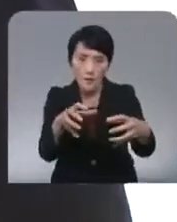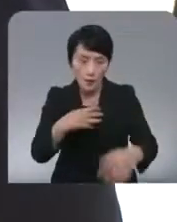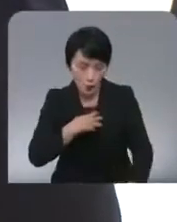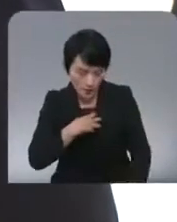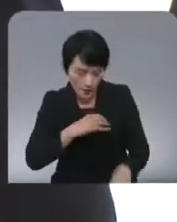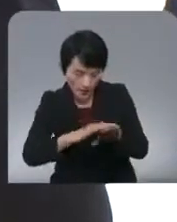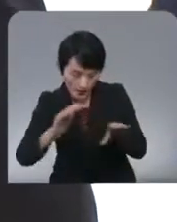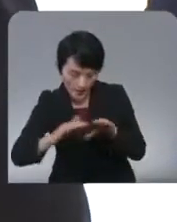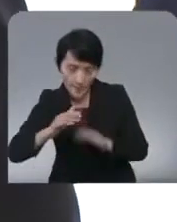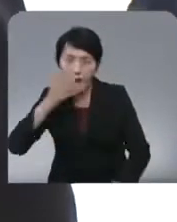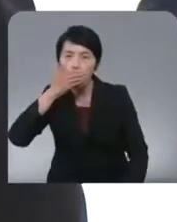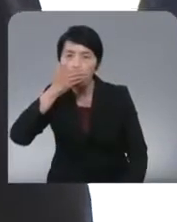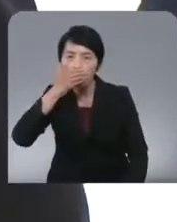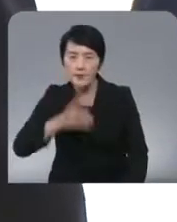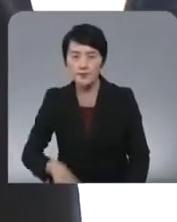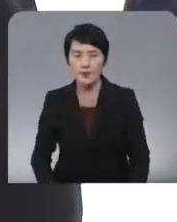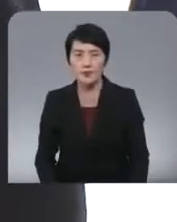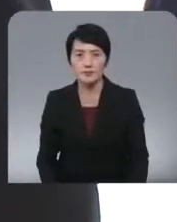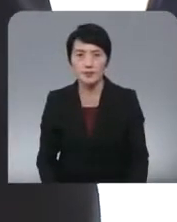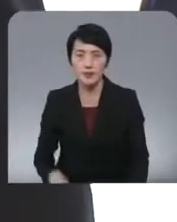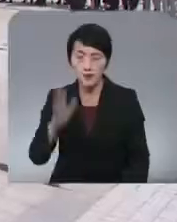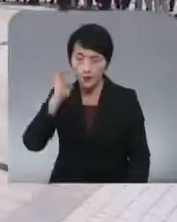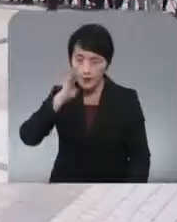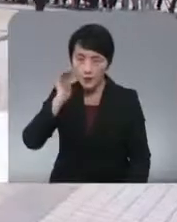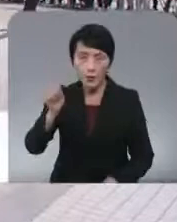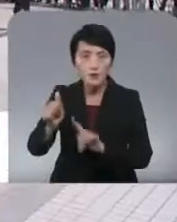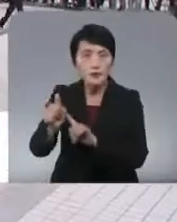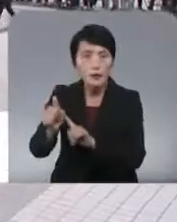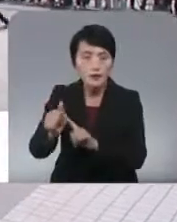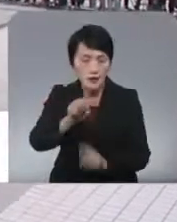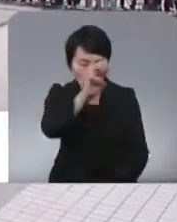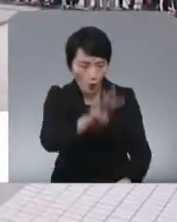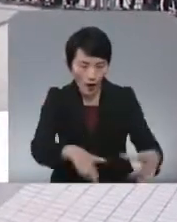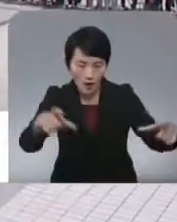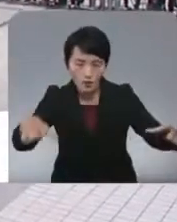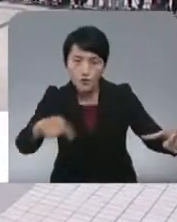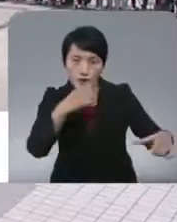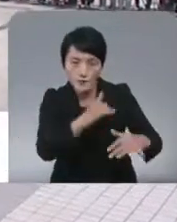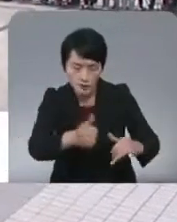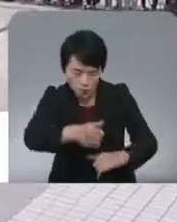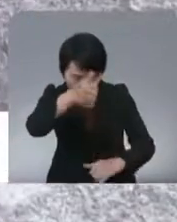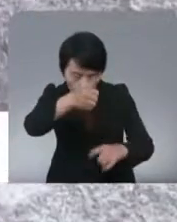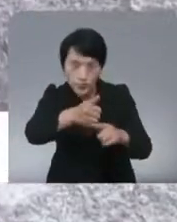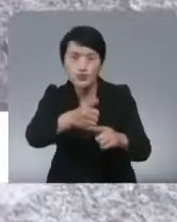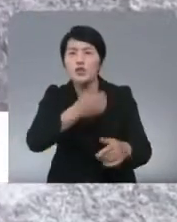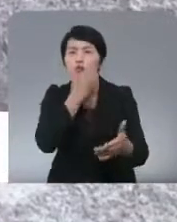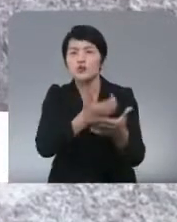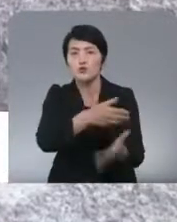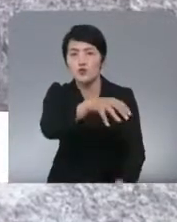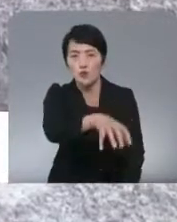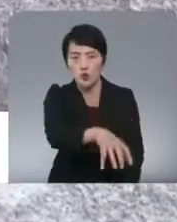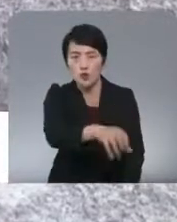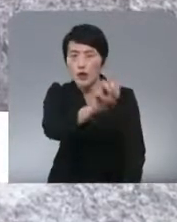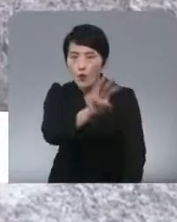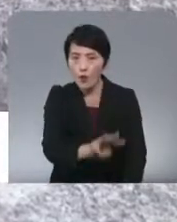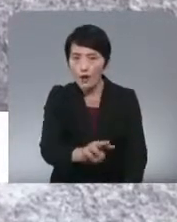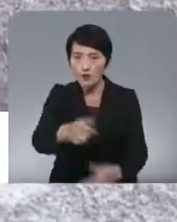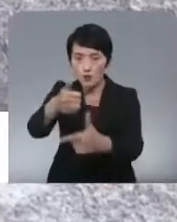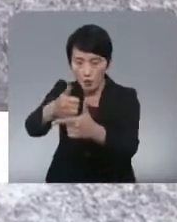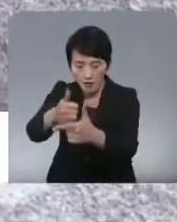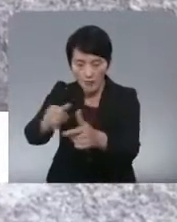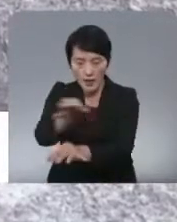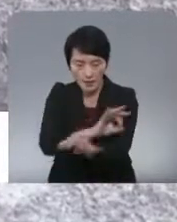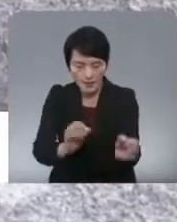gerakan demokratisasi 18.mei adalah landasan persatuan nasional dia menekankan bahwa semangat gerakan demokratisasi 18.mei